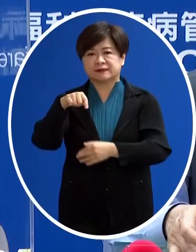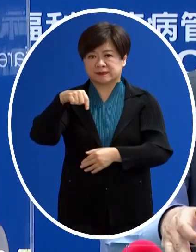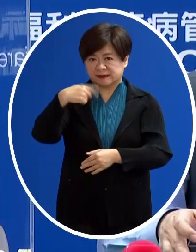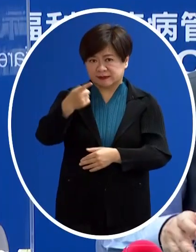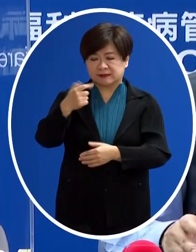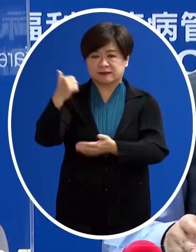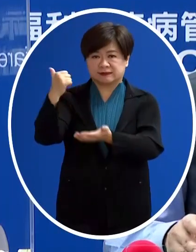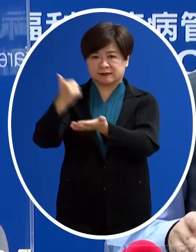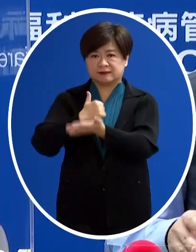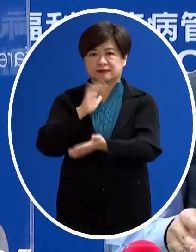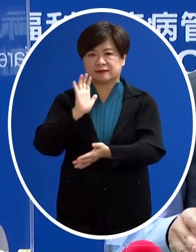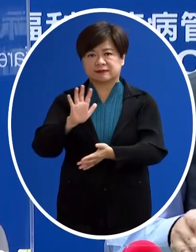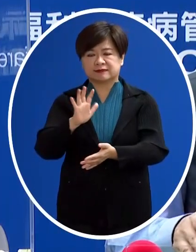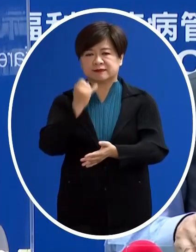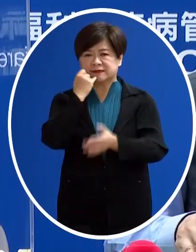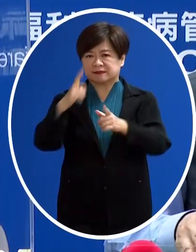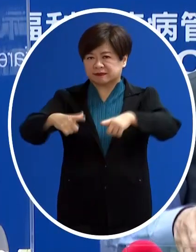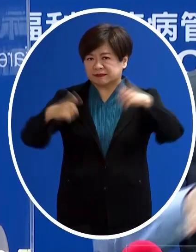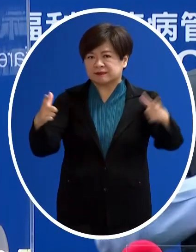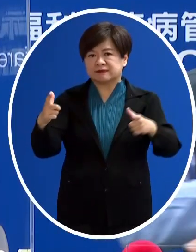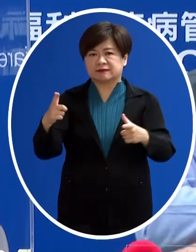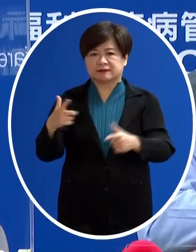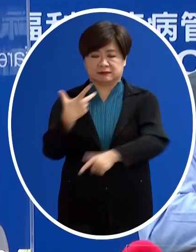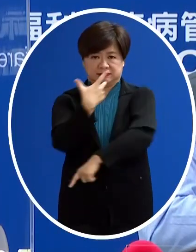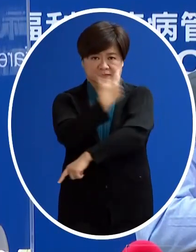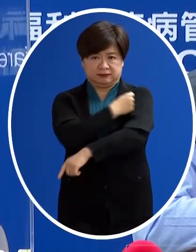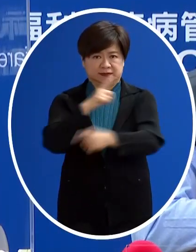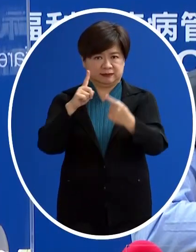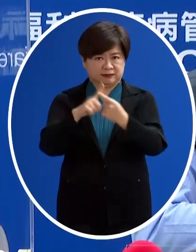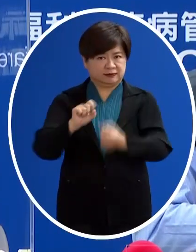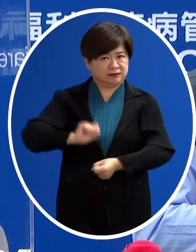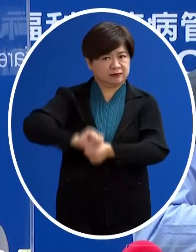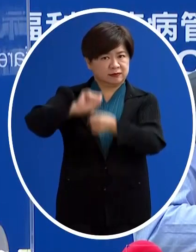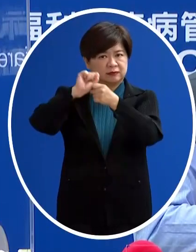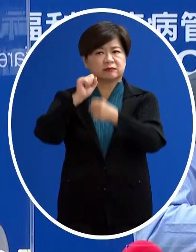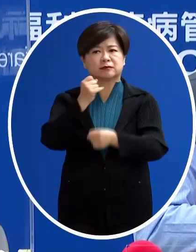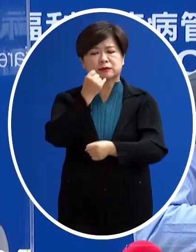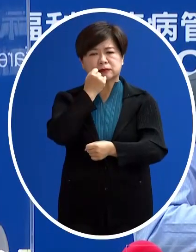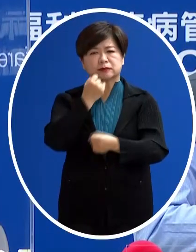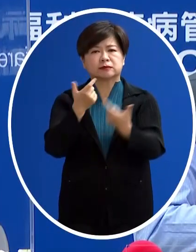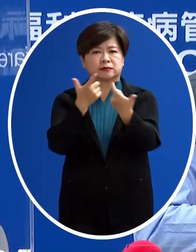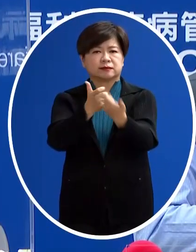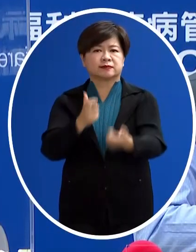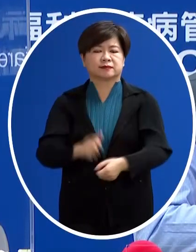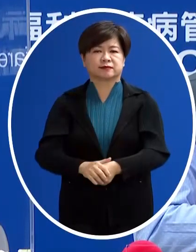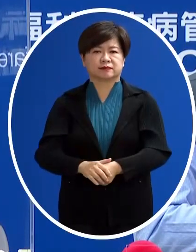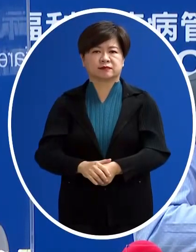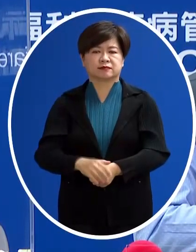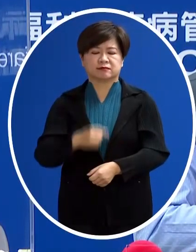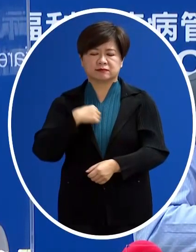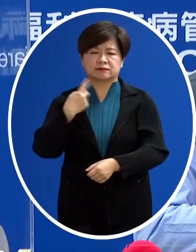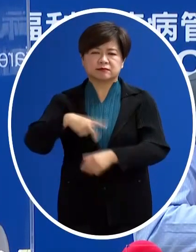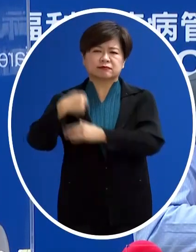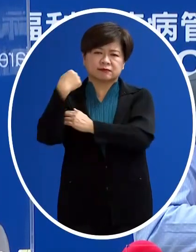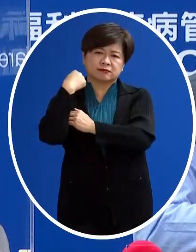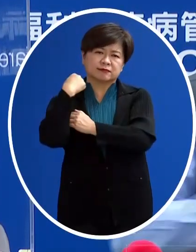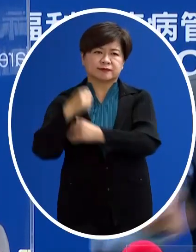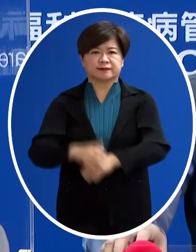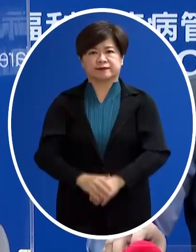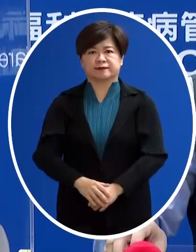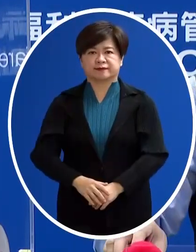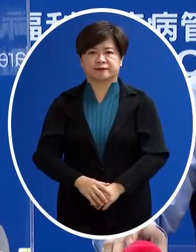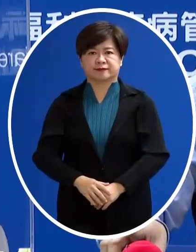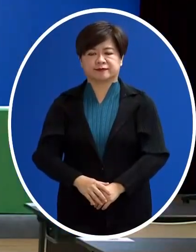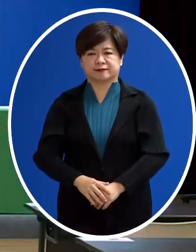批的时候能够更扩大的，让更多的人能够哈打得到疫苗。那我们会持续的努力。那至